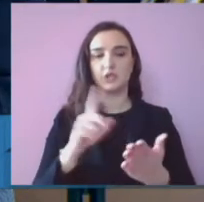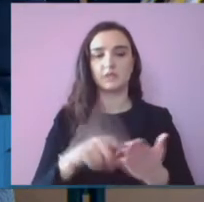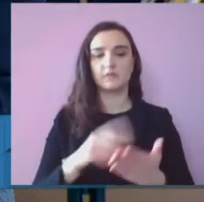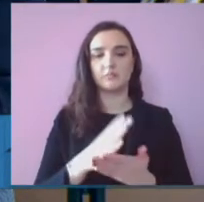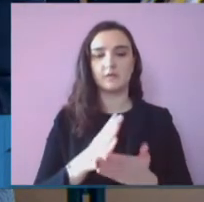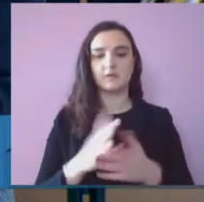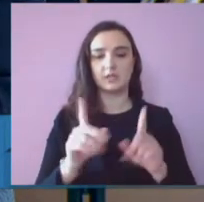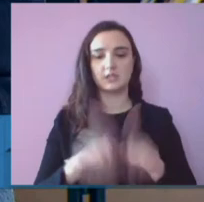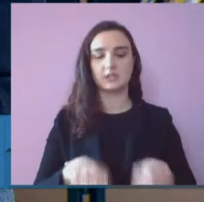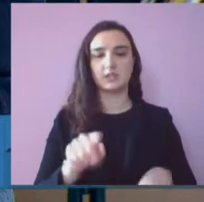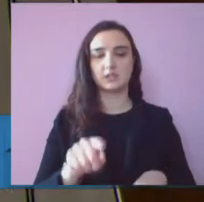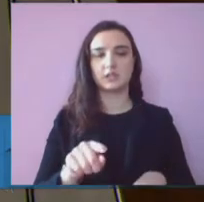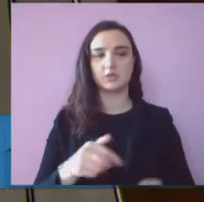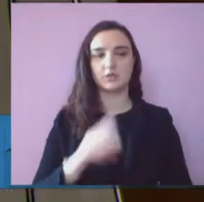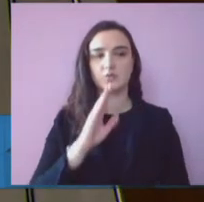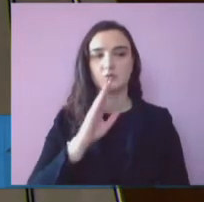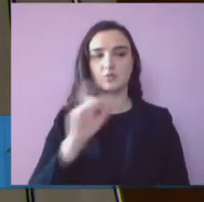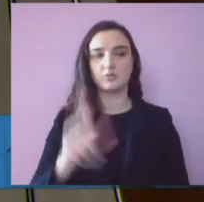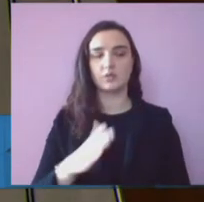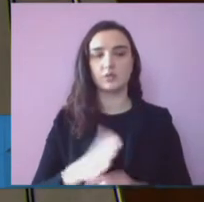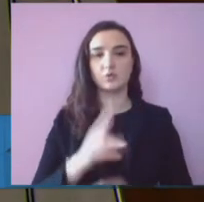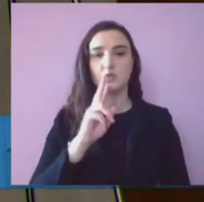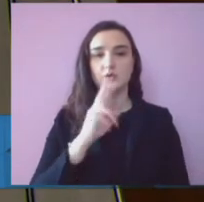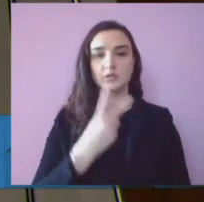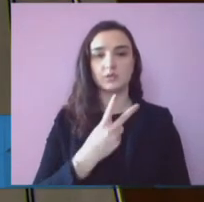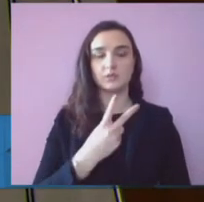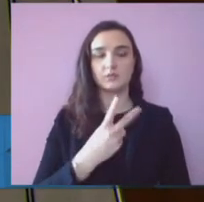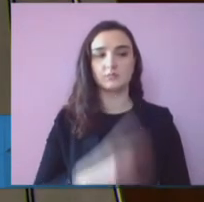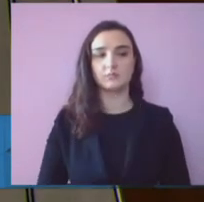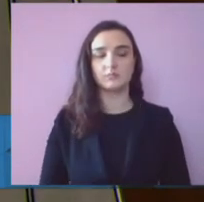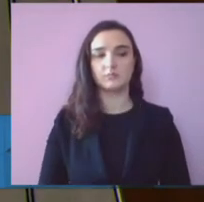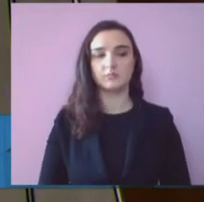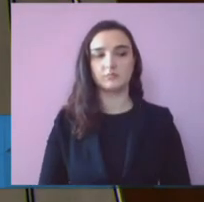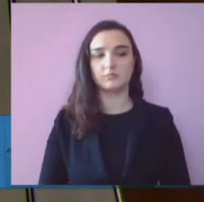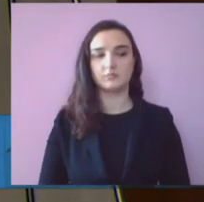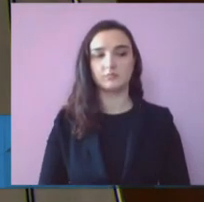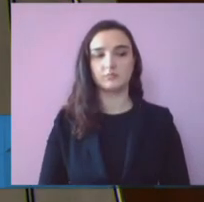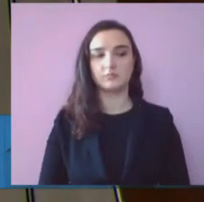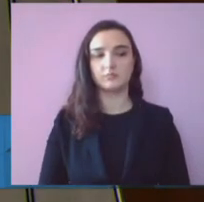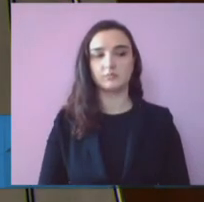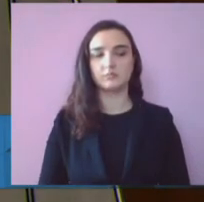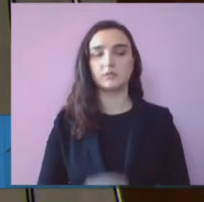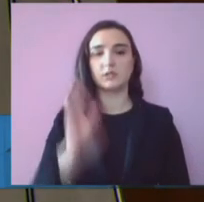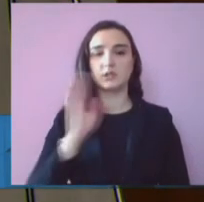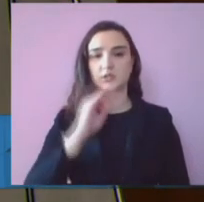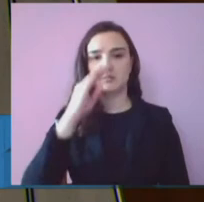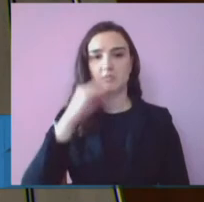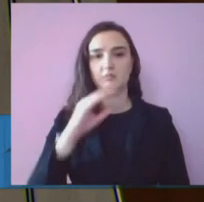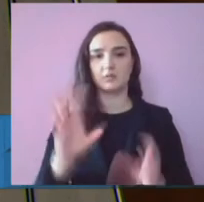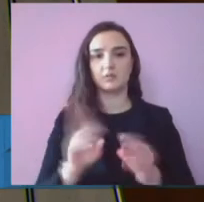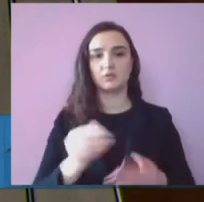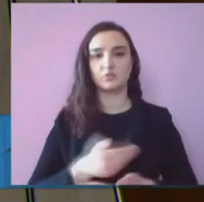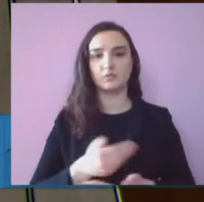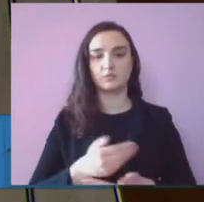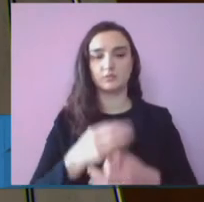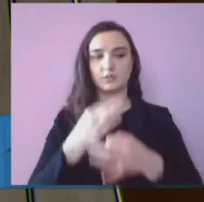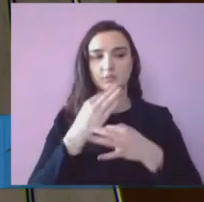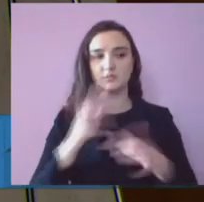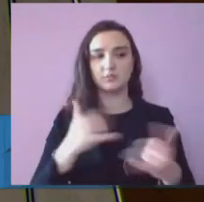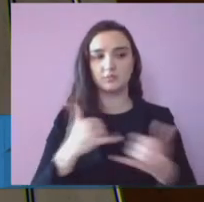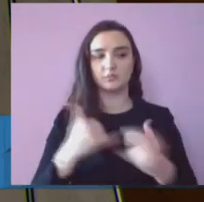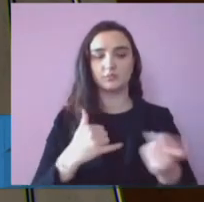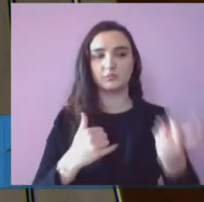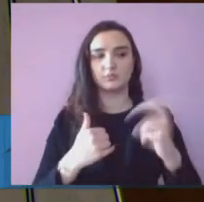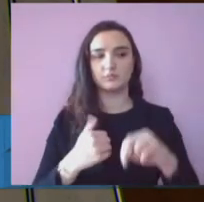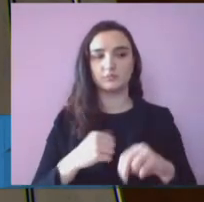ასეთი. გოგონა არის 2 წლის. დია. ესე იგი იზრდება დედასთან და მამასთან. ნებისმიერ სტუმრისა თუ ბებიას